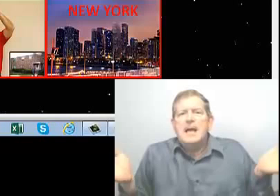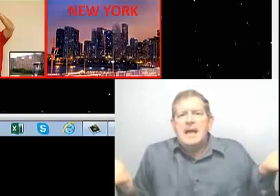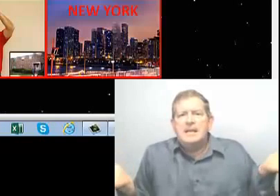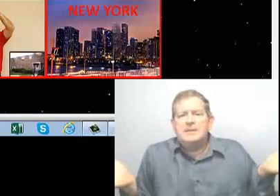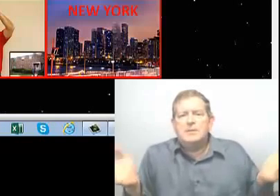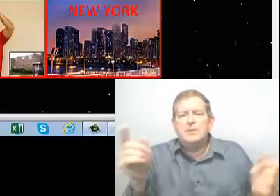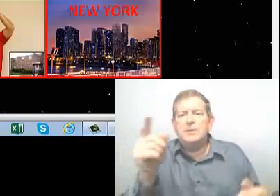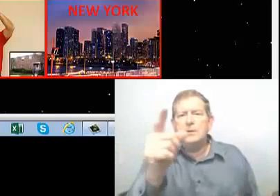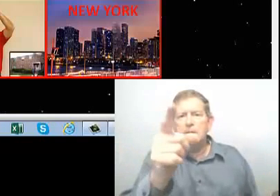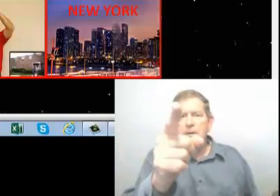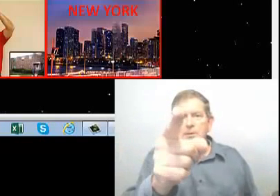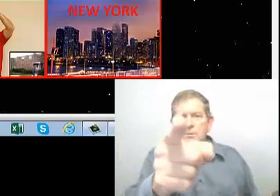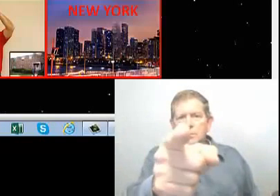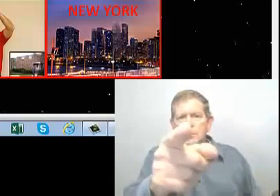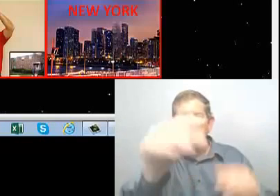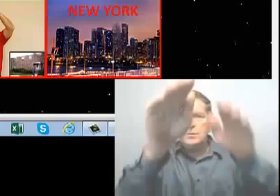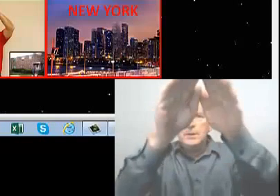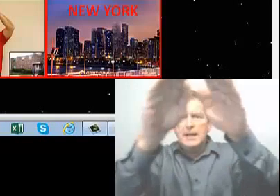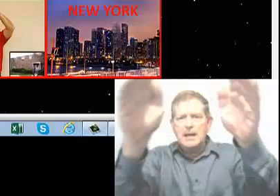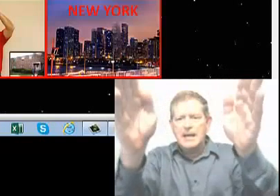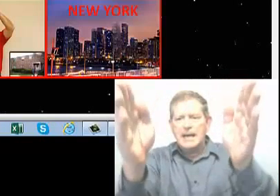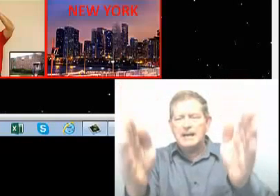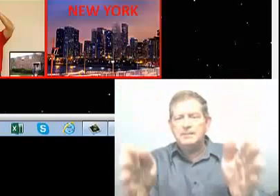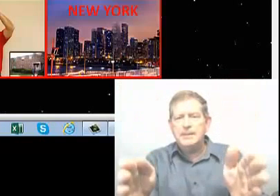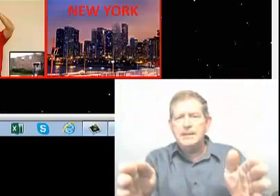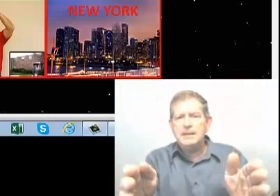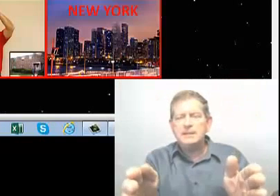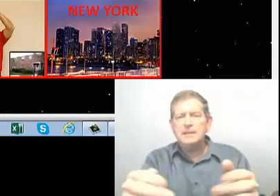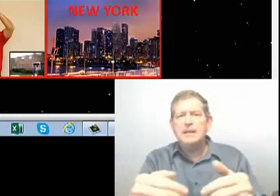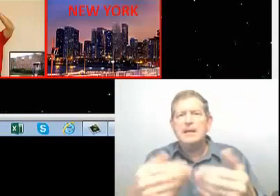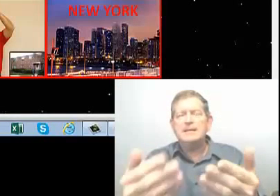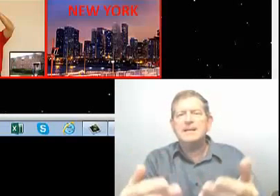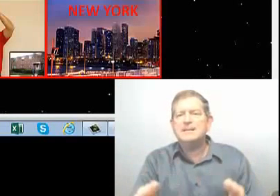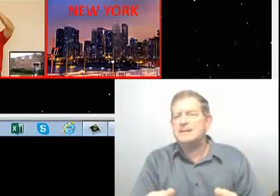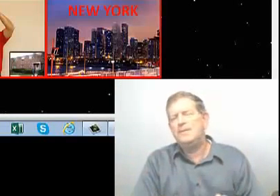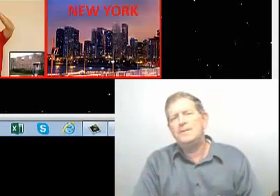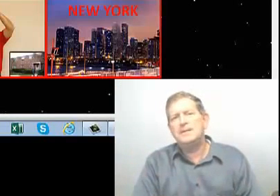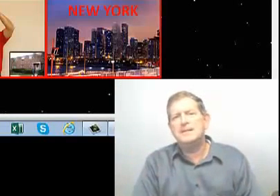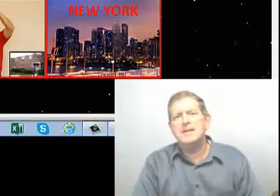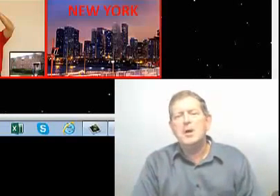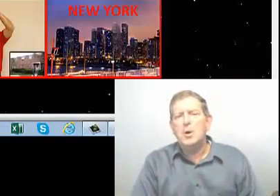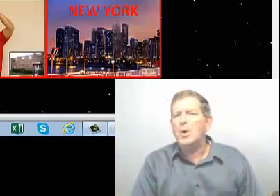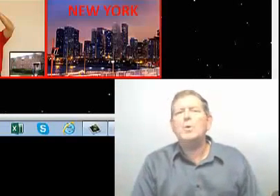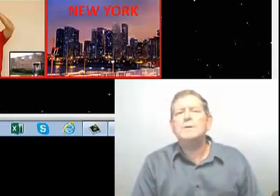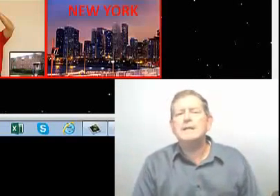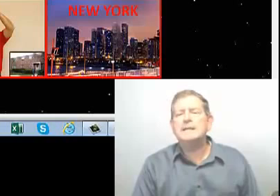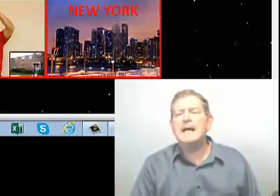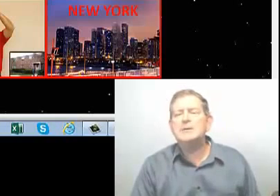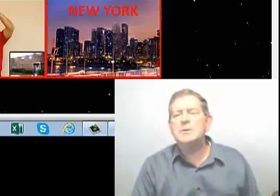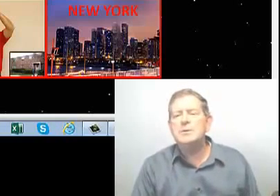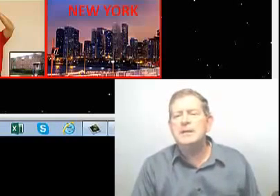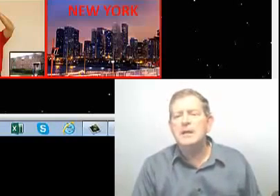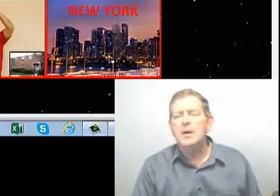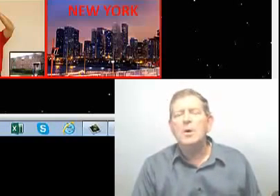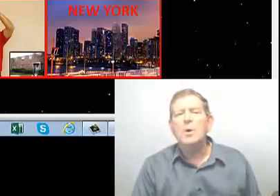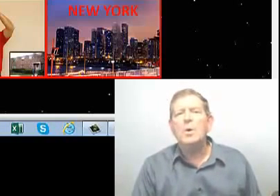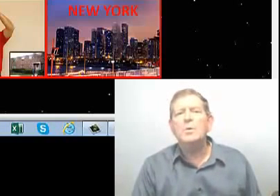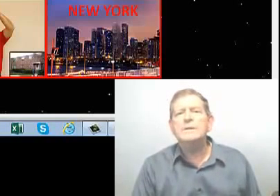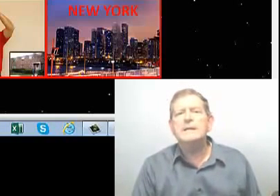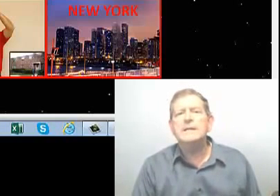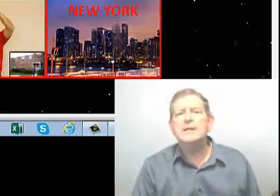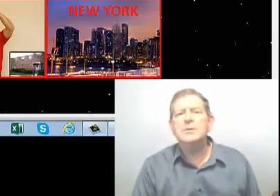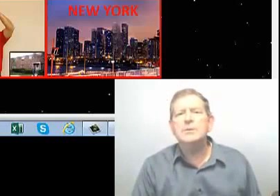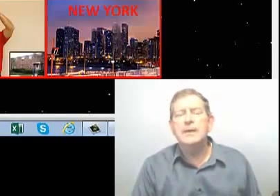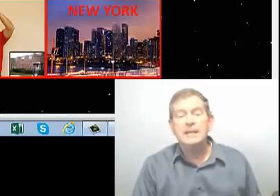Oui. Est-ce que tu habites? Et ça, c'est difficile. C'est aux États-Unis.